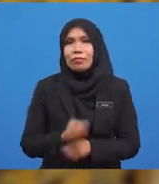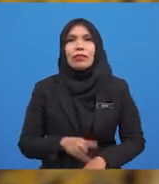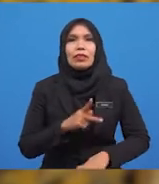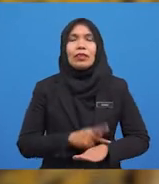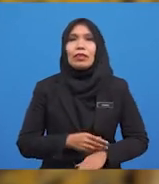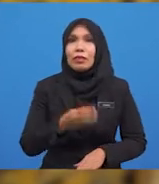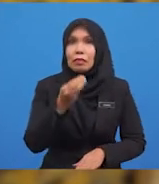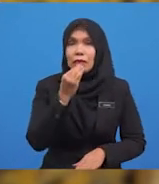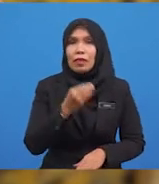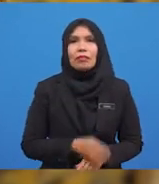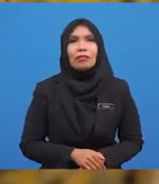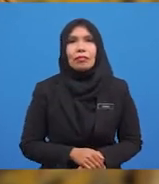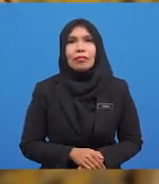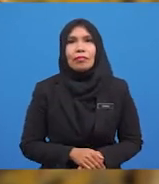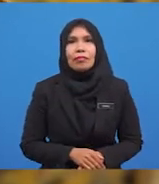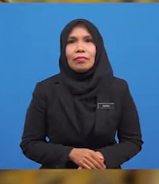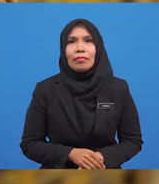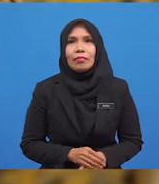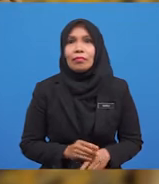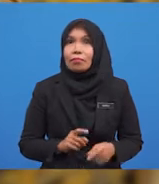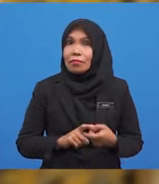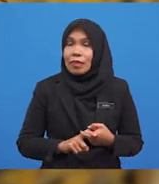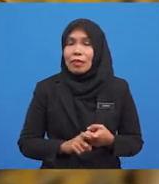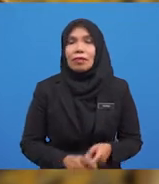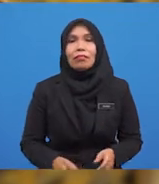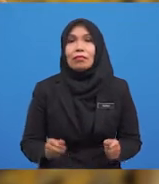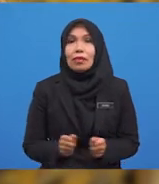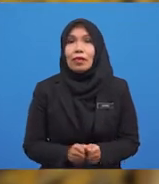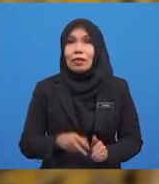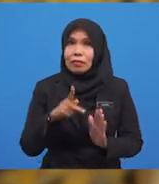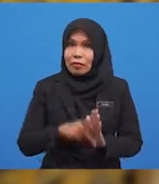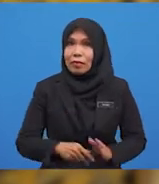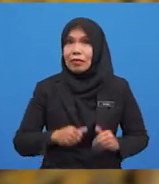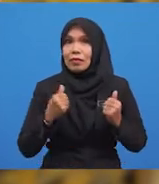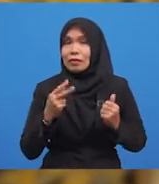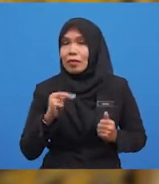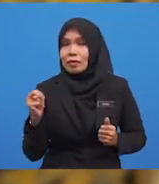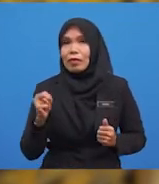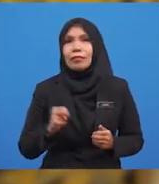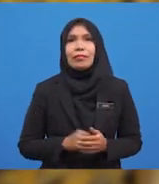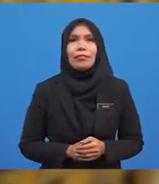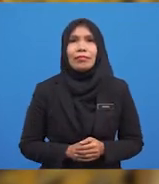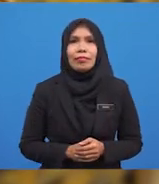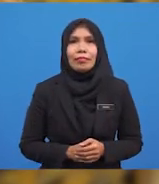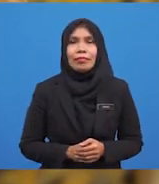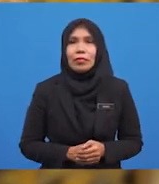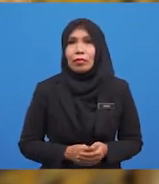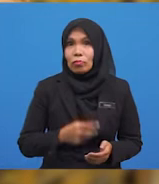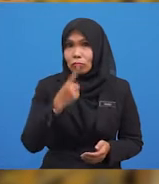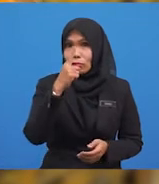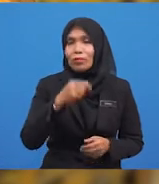dengan kesihatan. Adat bukan sekadar adat, adat makan untuk